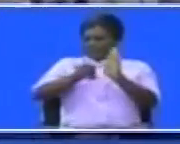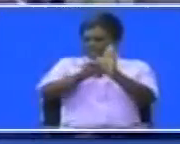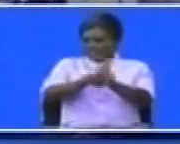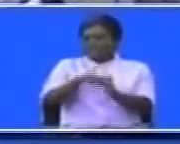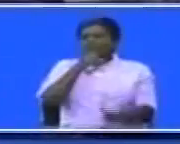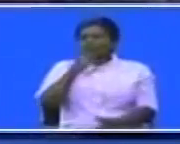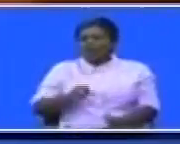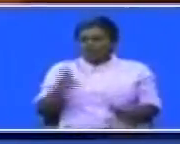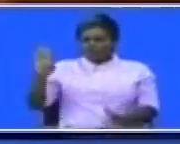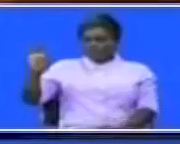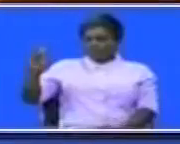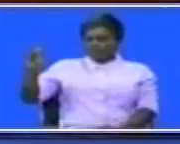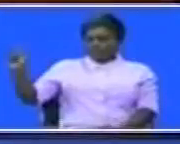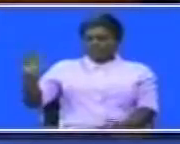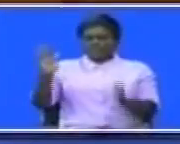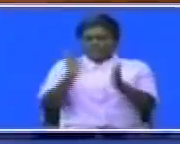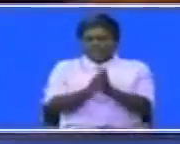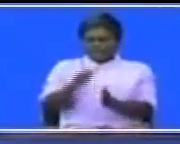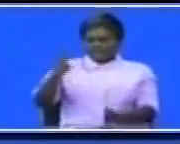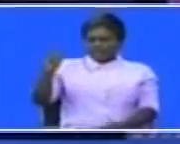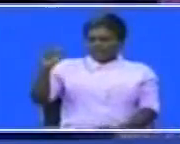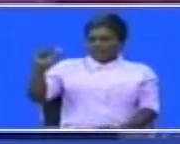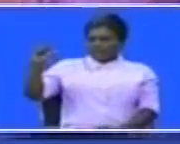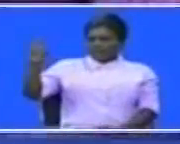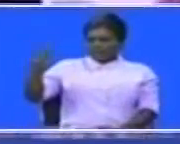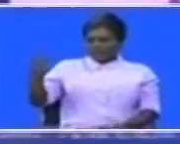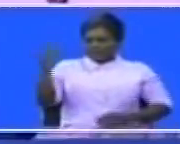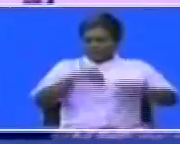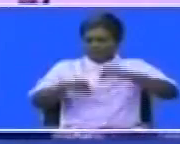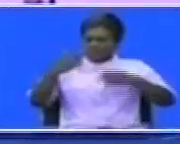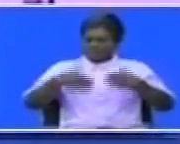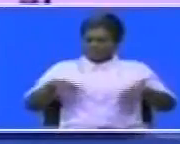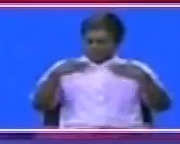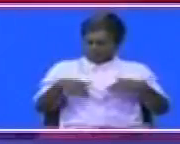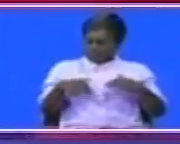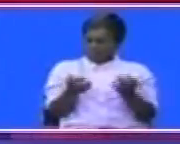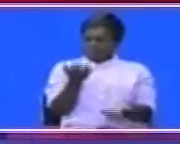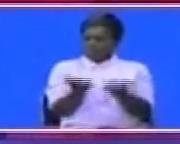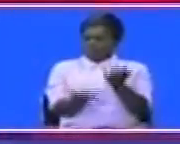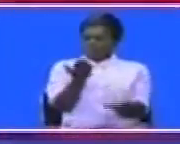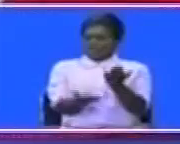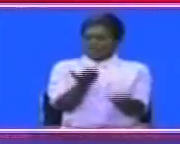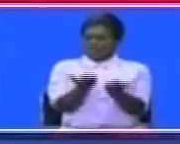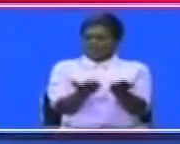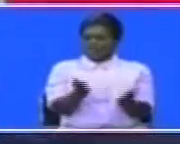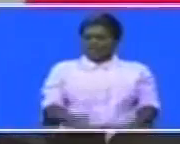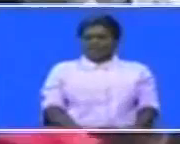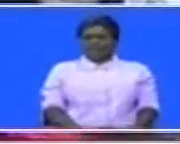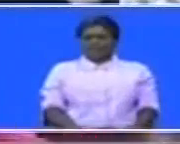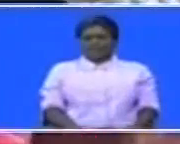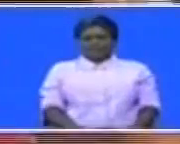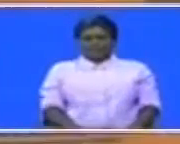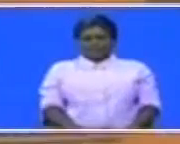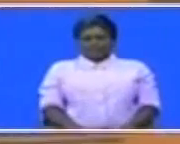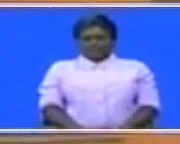nyingi Franklin Bett na mwenzake Margaret Langat. Wapiga kura wana hizo karata. Paul Nabiswa, KTN Leo.